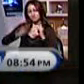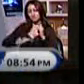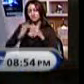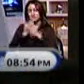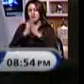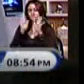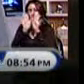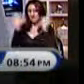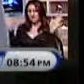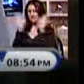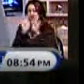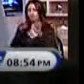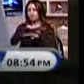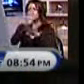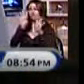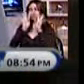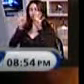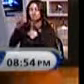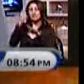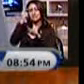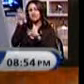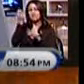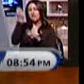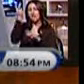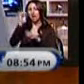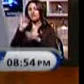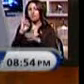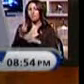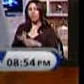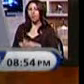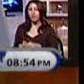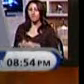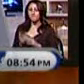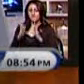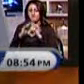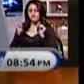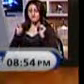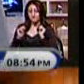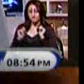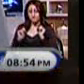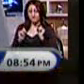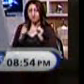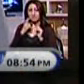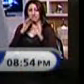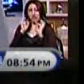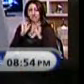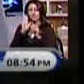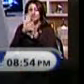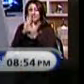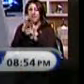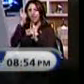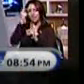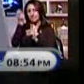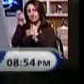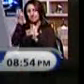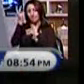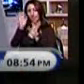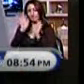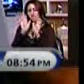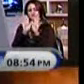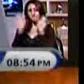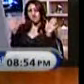انا في تقديري سيء جدا برضو للثقافة، لانه قلب الثقافة لسياحة. يعني كل معظم ما